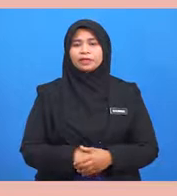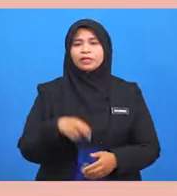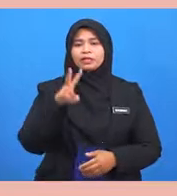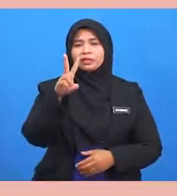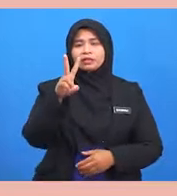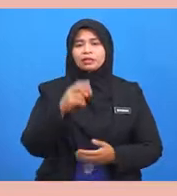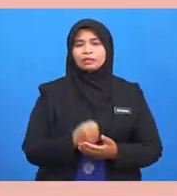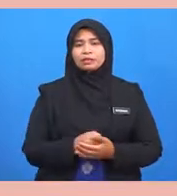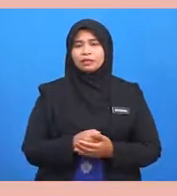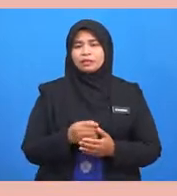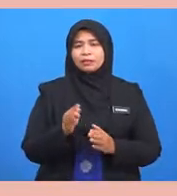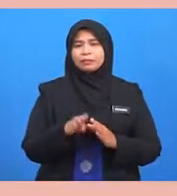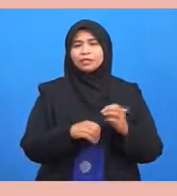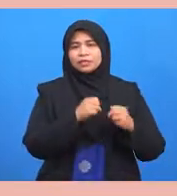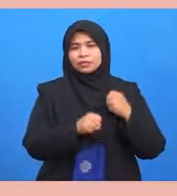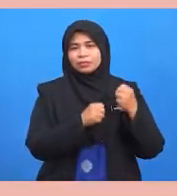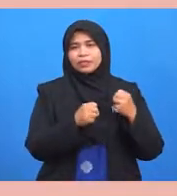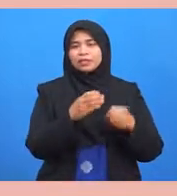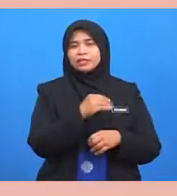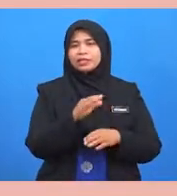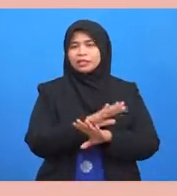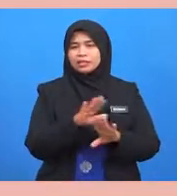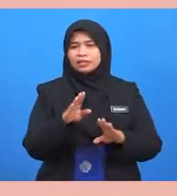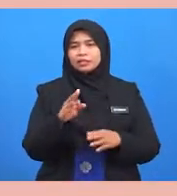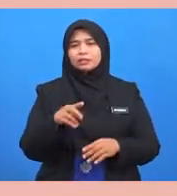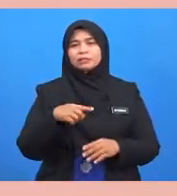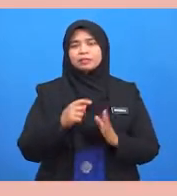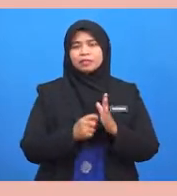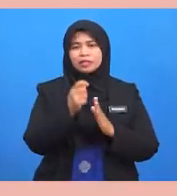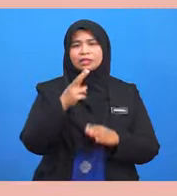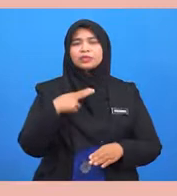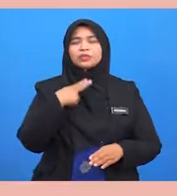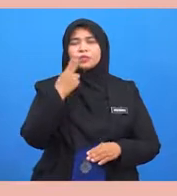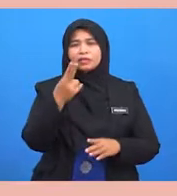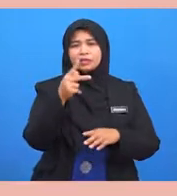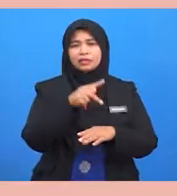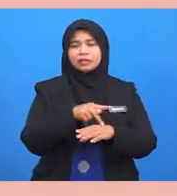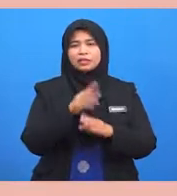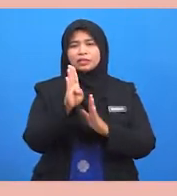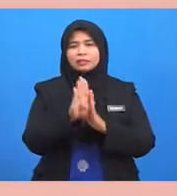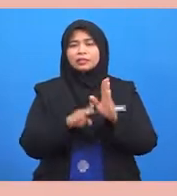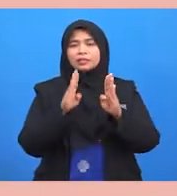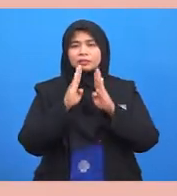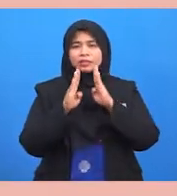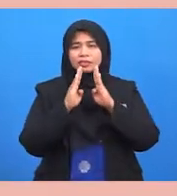Kedua, bersopan dan tidak meninggikan suara ketika